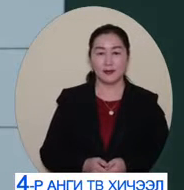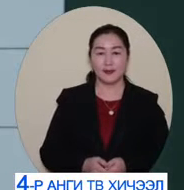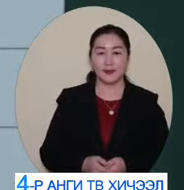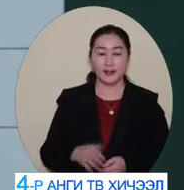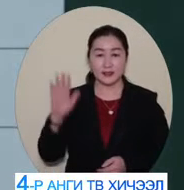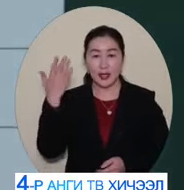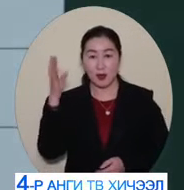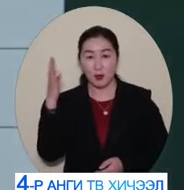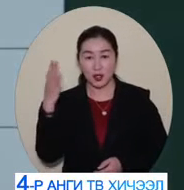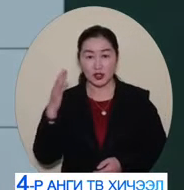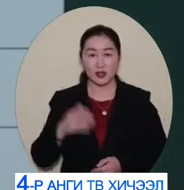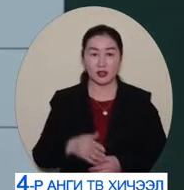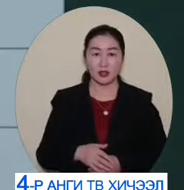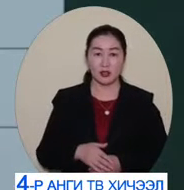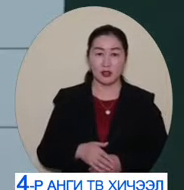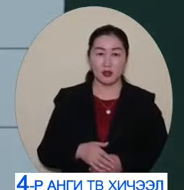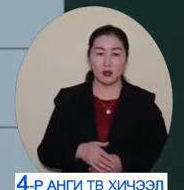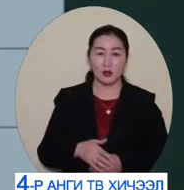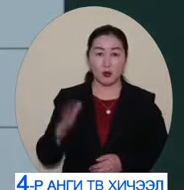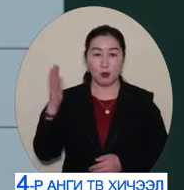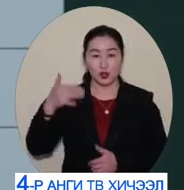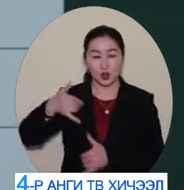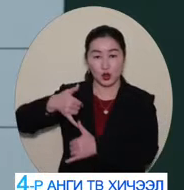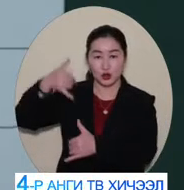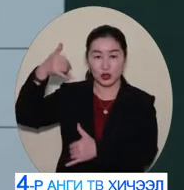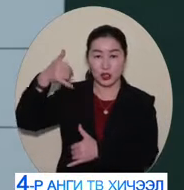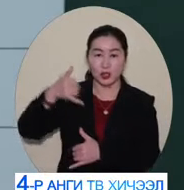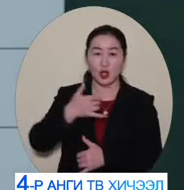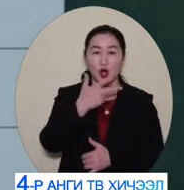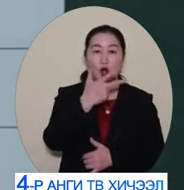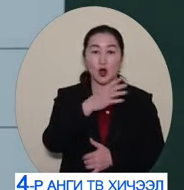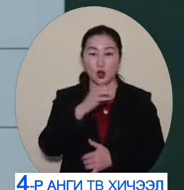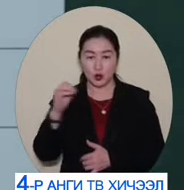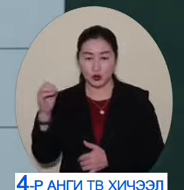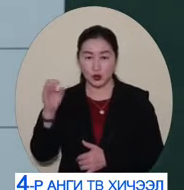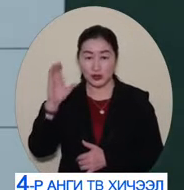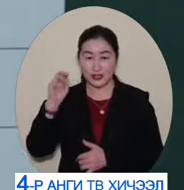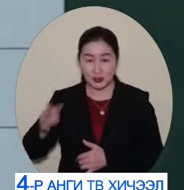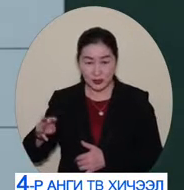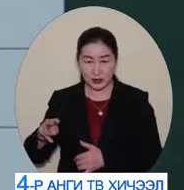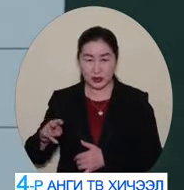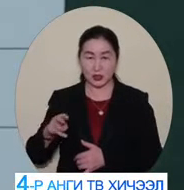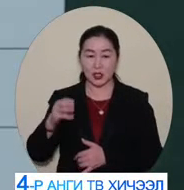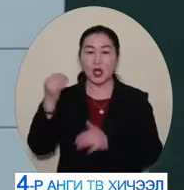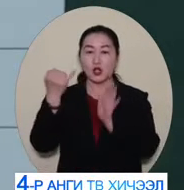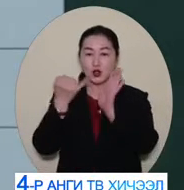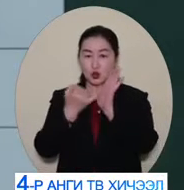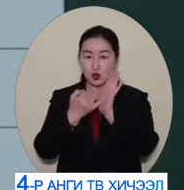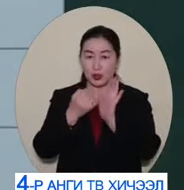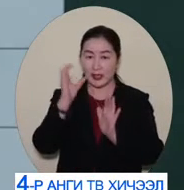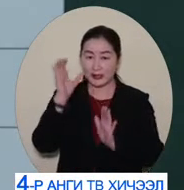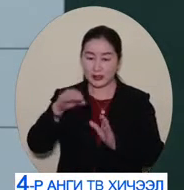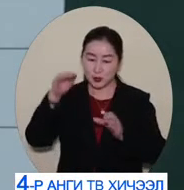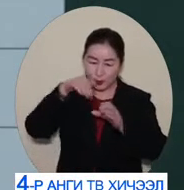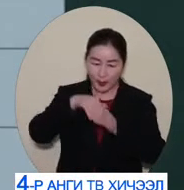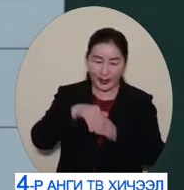болох юм шүү дээ тийм ээ. 66 дахин. За модыг модны өндрийг 300 см 6 см багтаа зурсан байна гэд